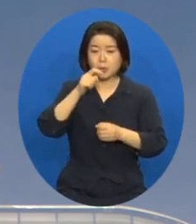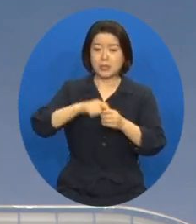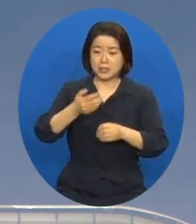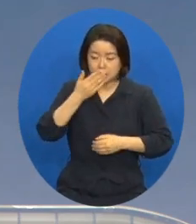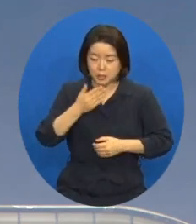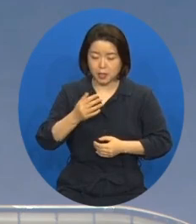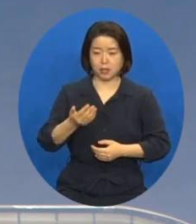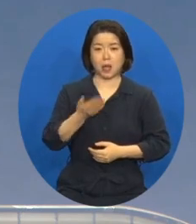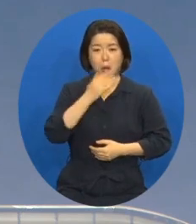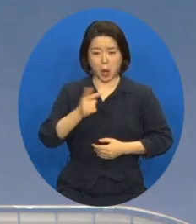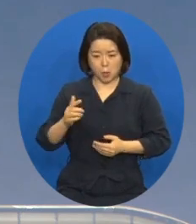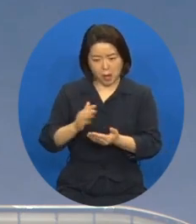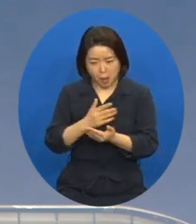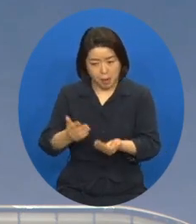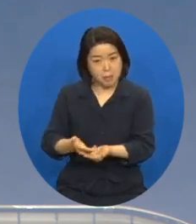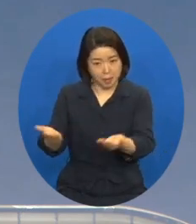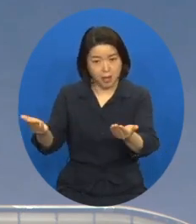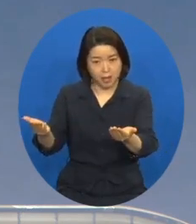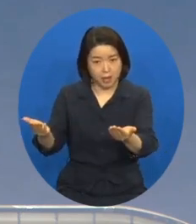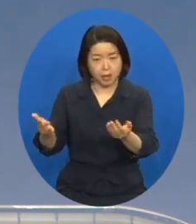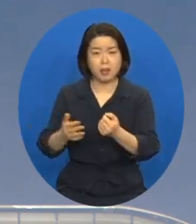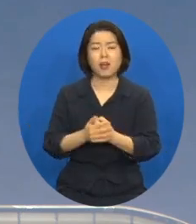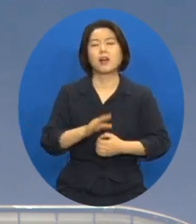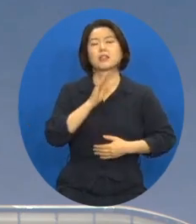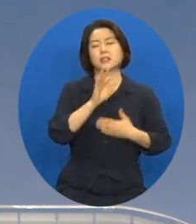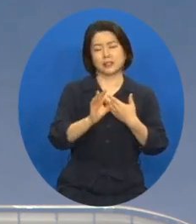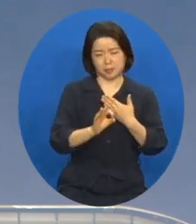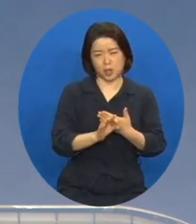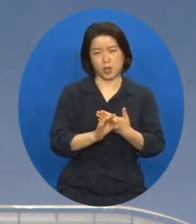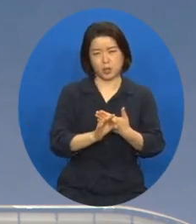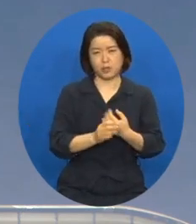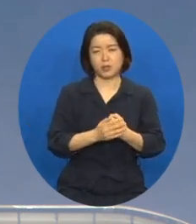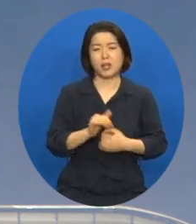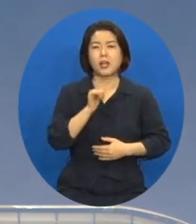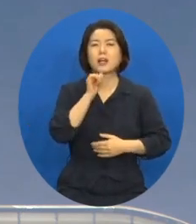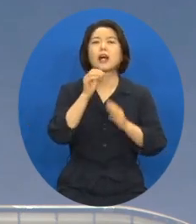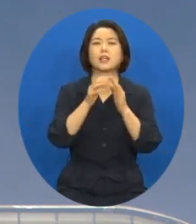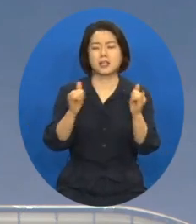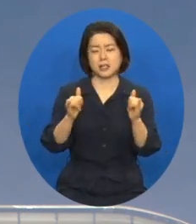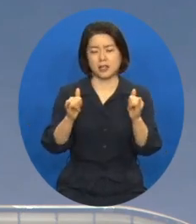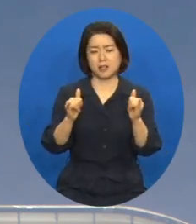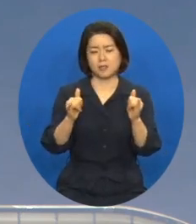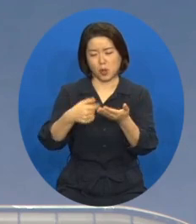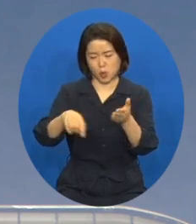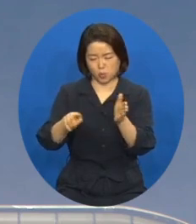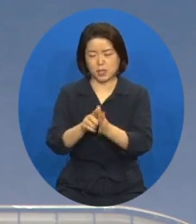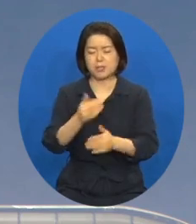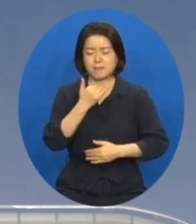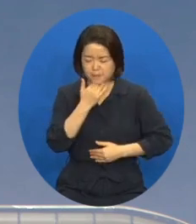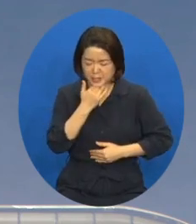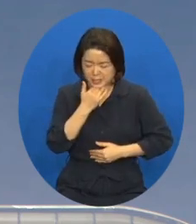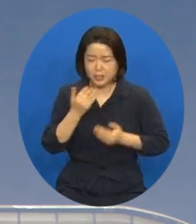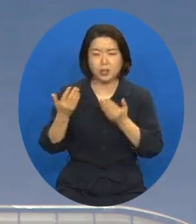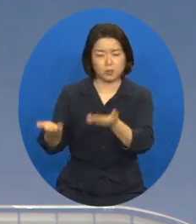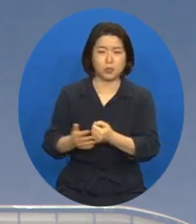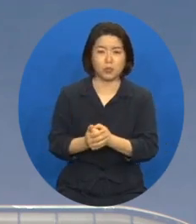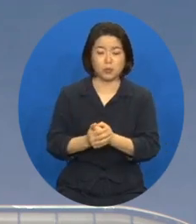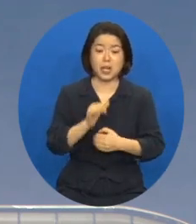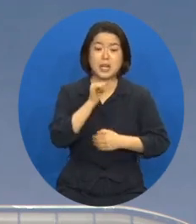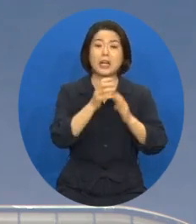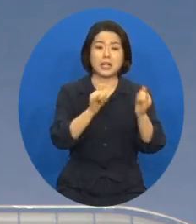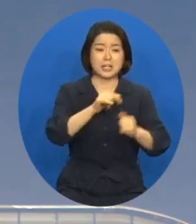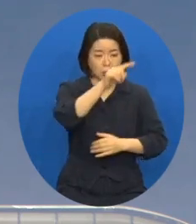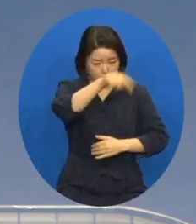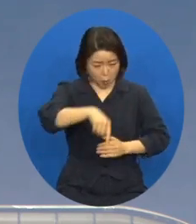음식도 나누어 먹으려고 하십니까? 그렇다면 가난한 사람을 기다리세요. 가난한 사람이 올 때까지